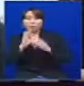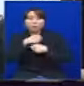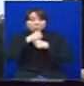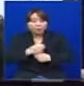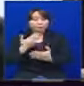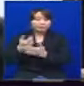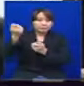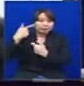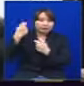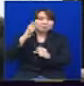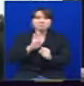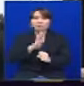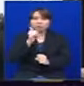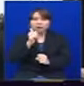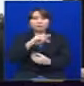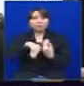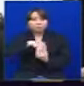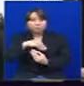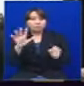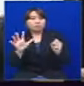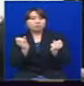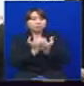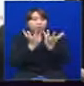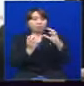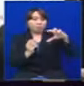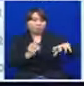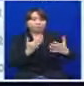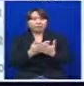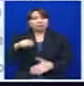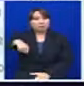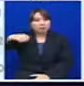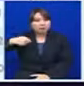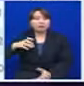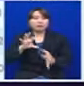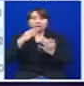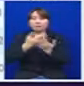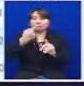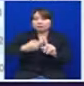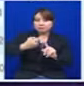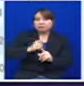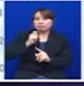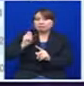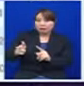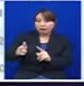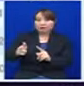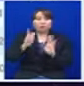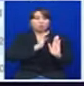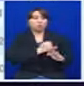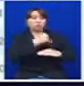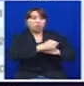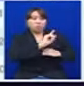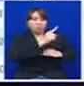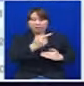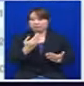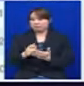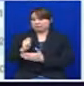พอต่อการดำรงชีวิตแล้วก็มีผลกระทบทำให้องค์กรนั้นมีค่าใช้จ่ายเกี่ยวกับเงินเดือนสูงกว่าการจ้างงานผู้จบใหม่